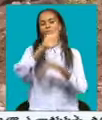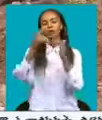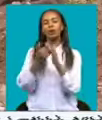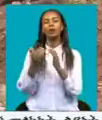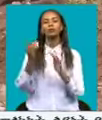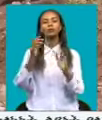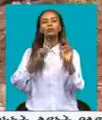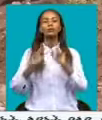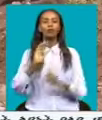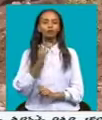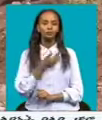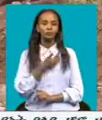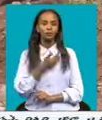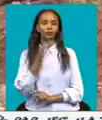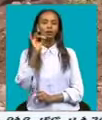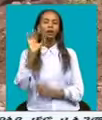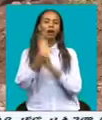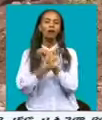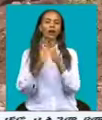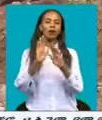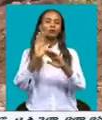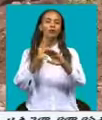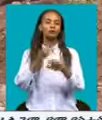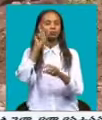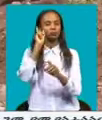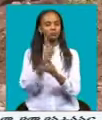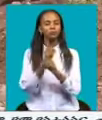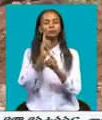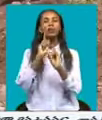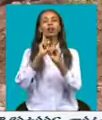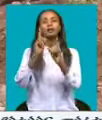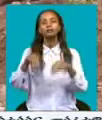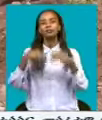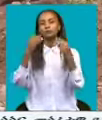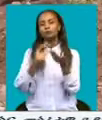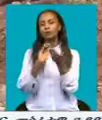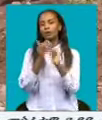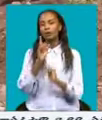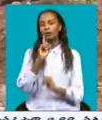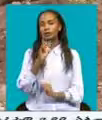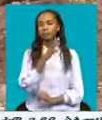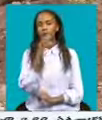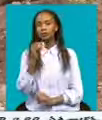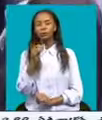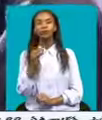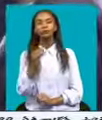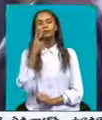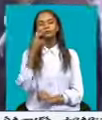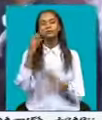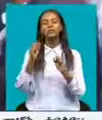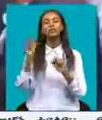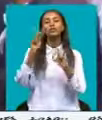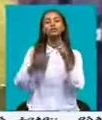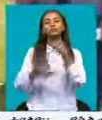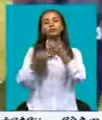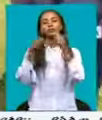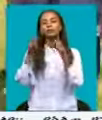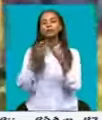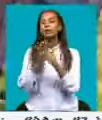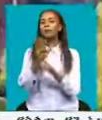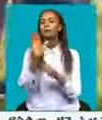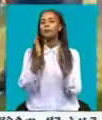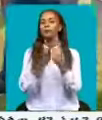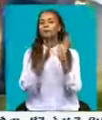ህዝባችን ለሀገራዊ ጥሪው ተገቢው ምላሽ የሰጠበት ሁኔታ ነው እና ማየት የሚቻለው የህዝቡ ድጋፍ በዚህ የሚያበቃ